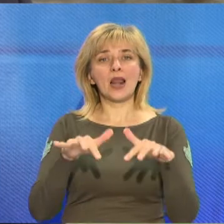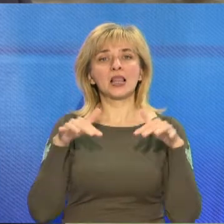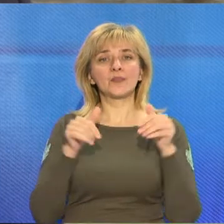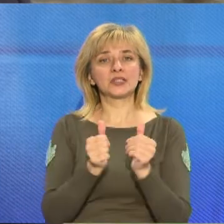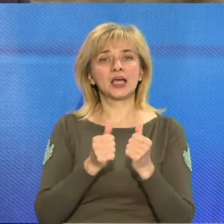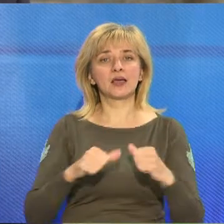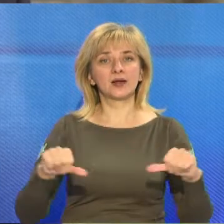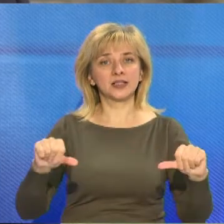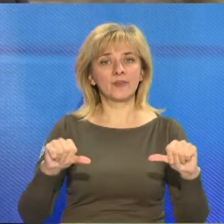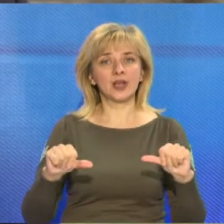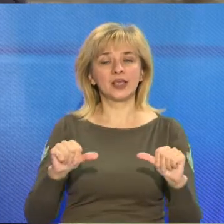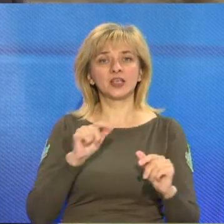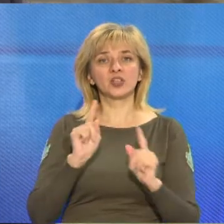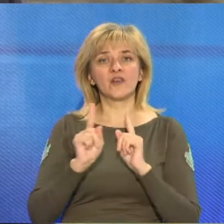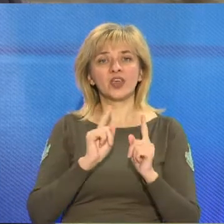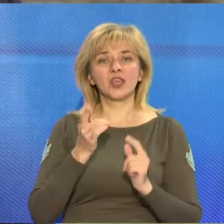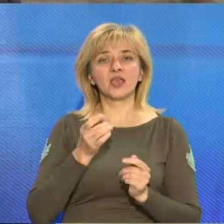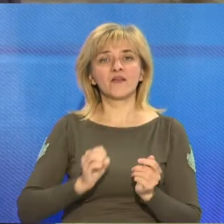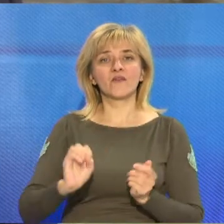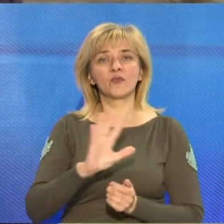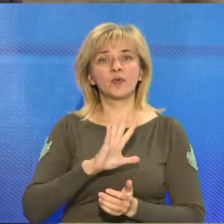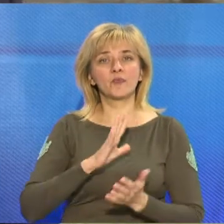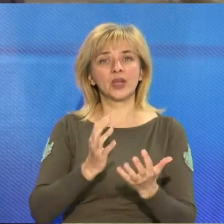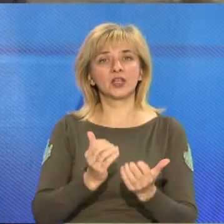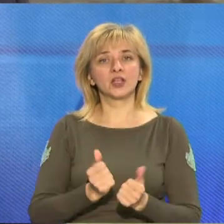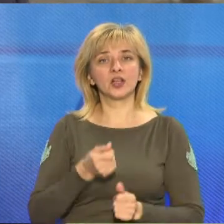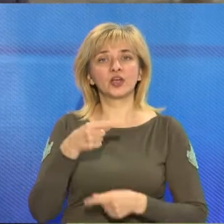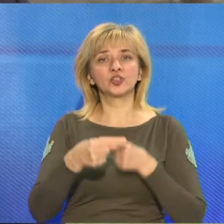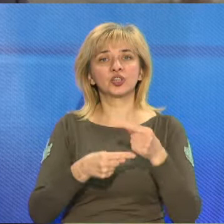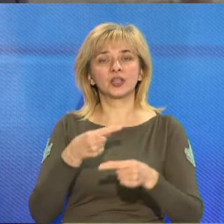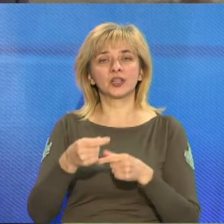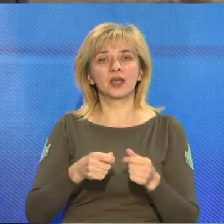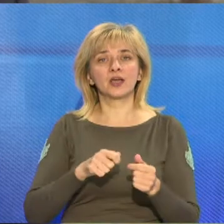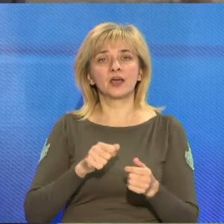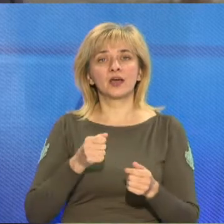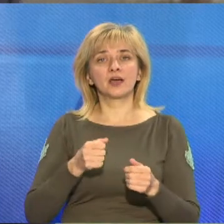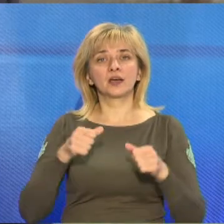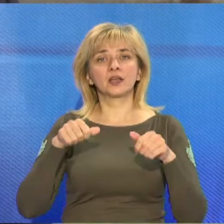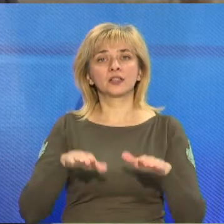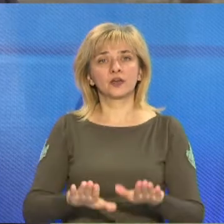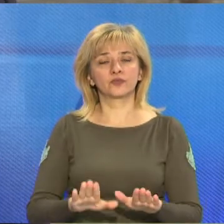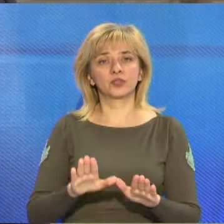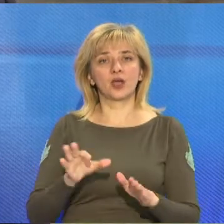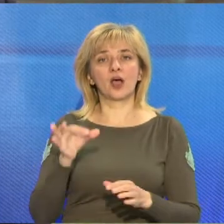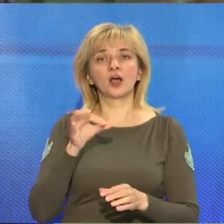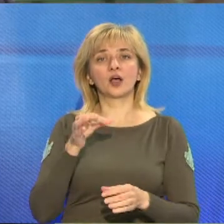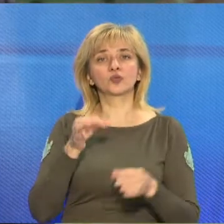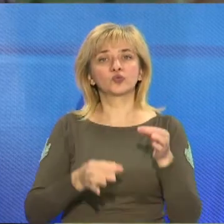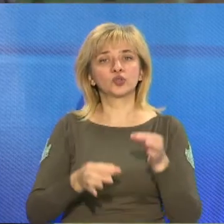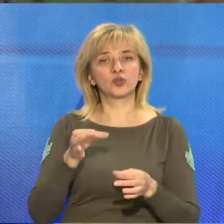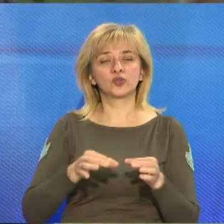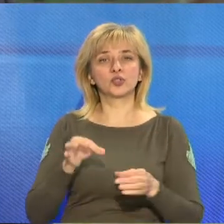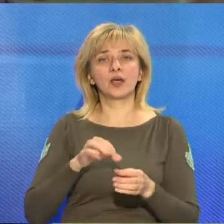Европы принята очередная резолюция, осуждающая Беларусь якобы за организацию миграционного